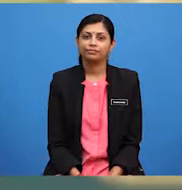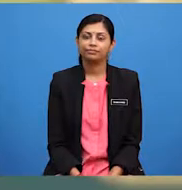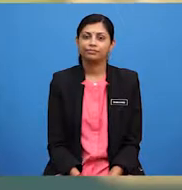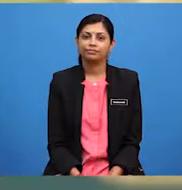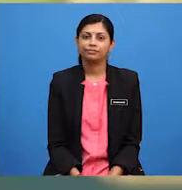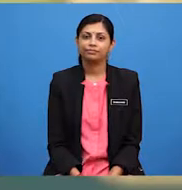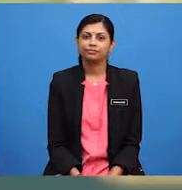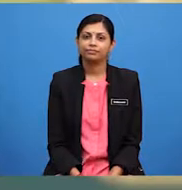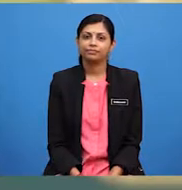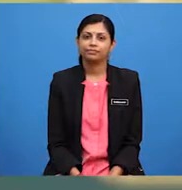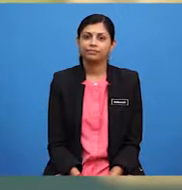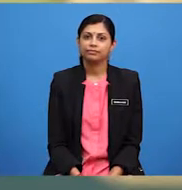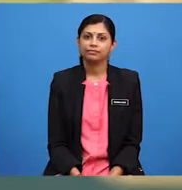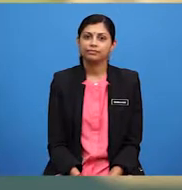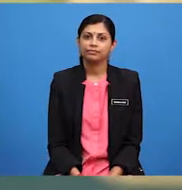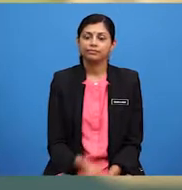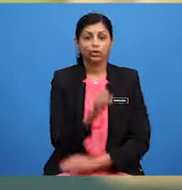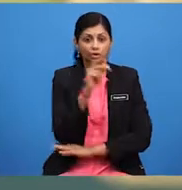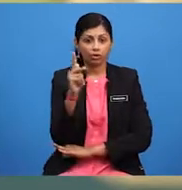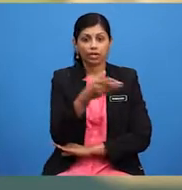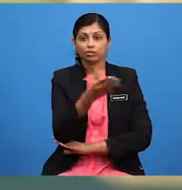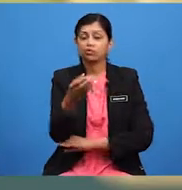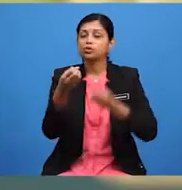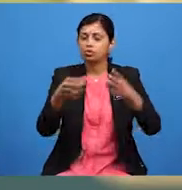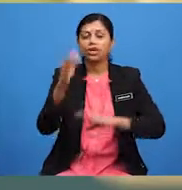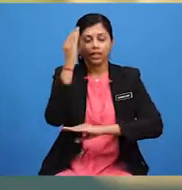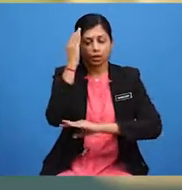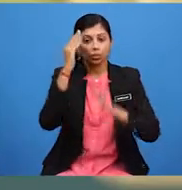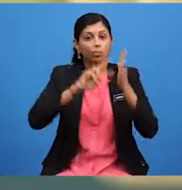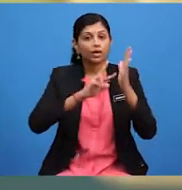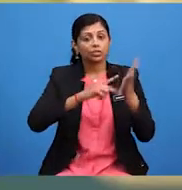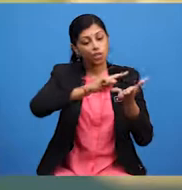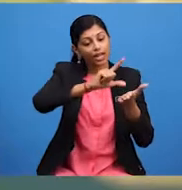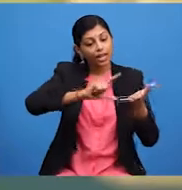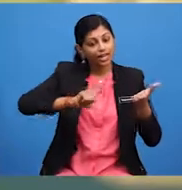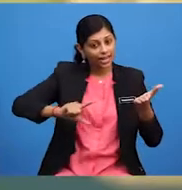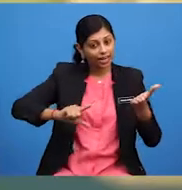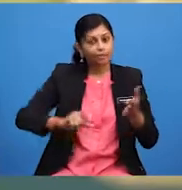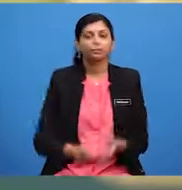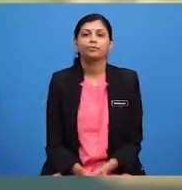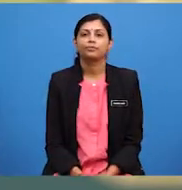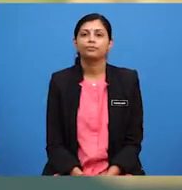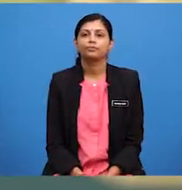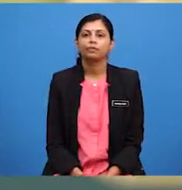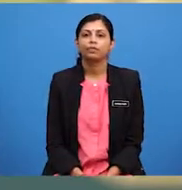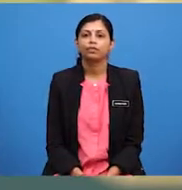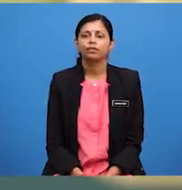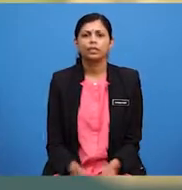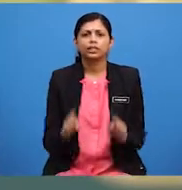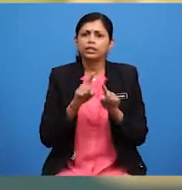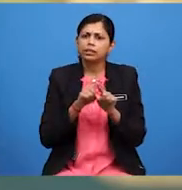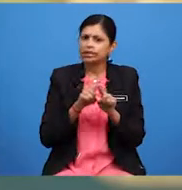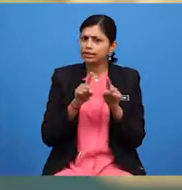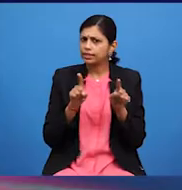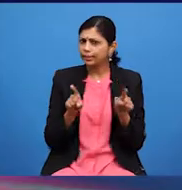Baiklah, murid-murid telah tahu tentang maksud lakaran. Tetapi, persoalannya